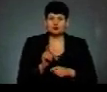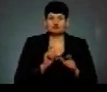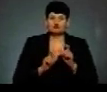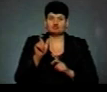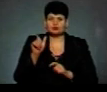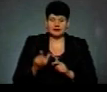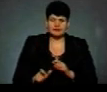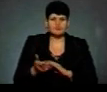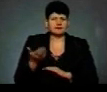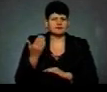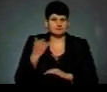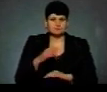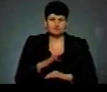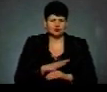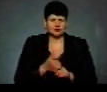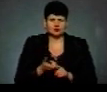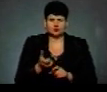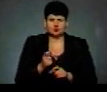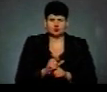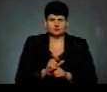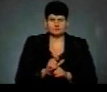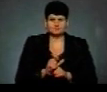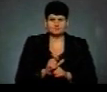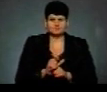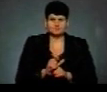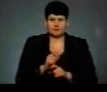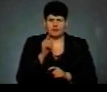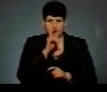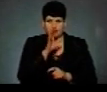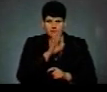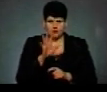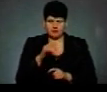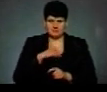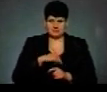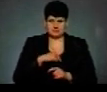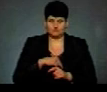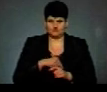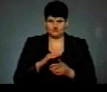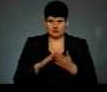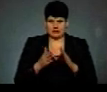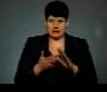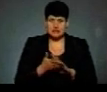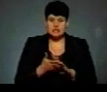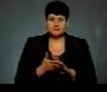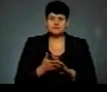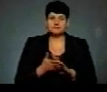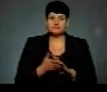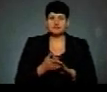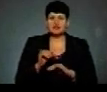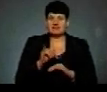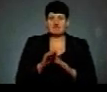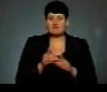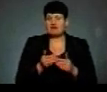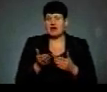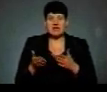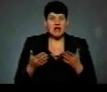студентка напередодні була в досить непоганому психоемоційному стані, і варіантів